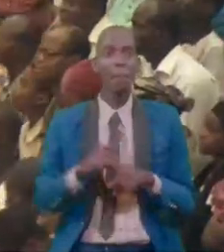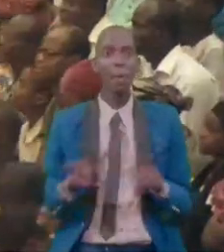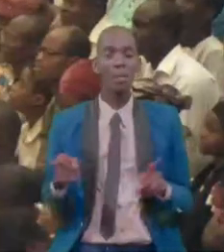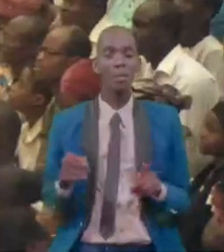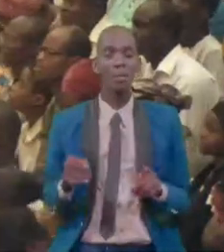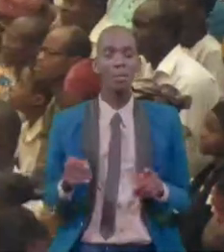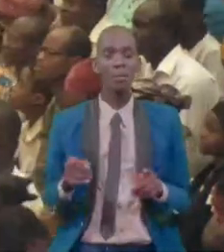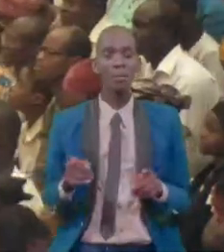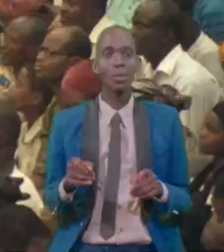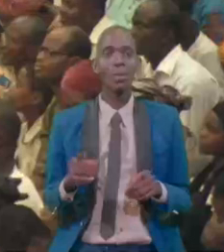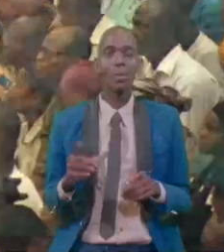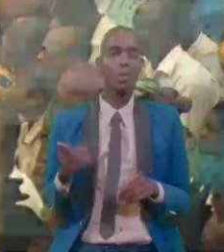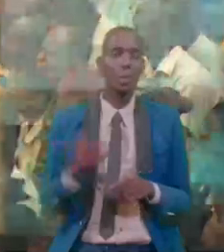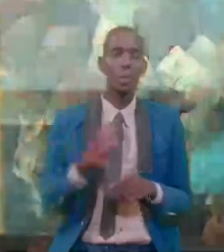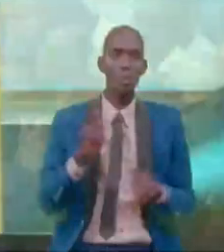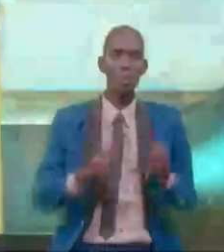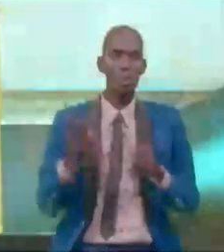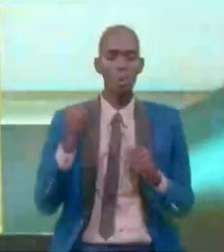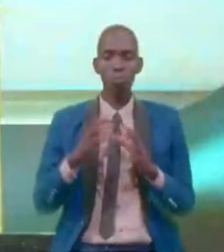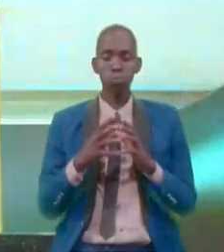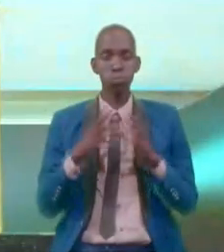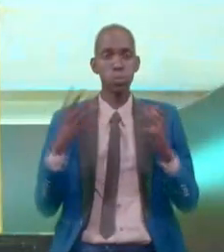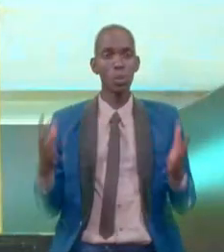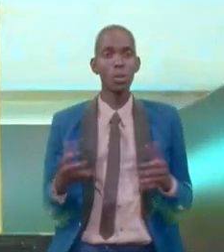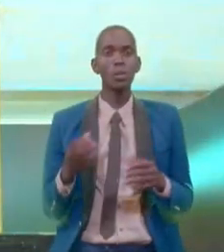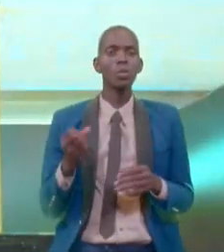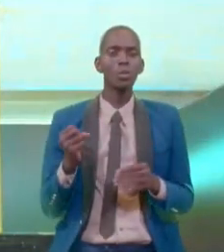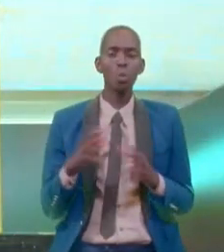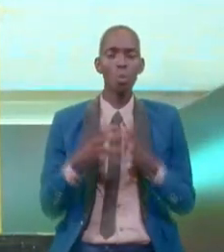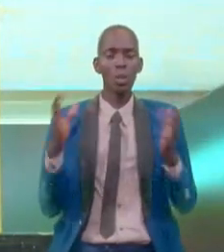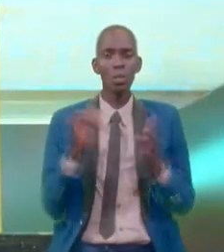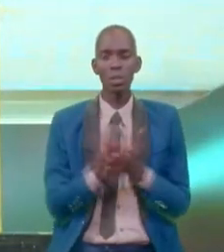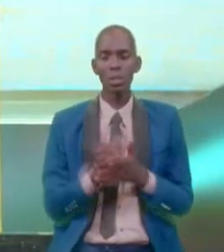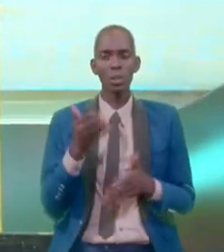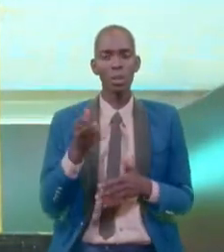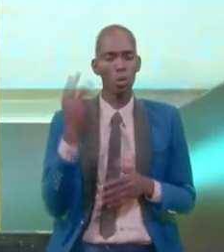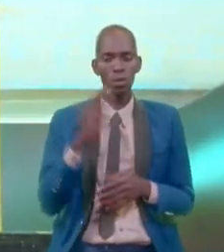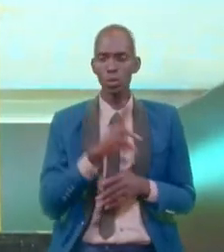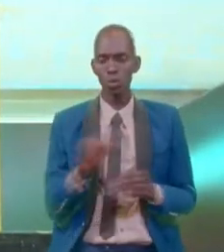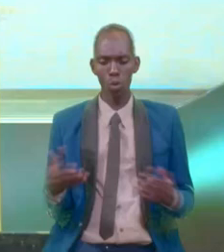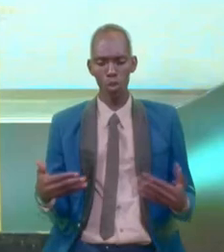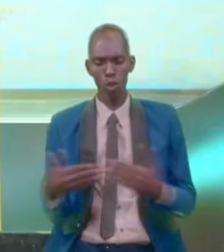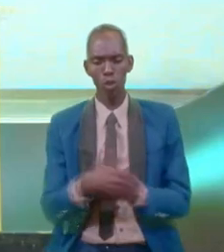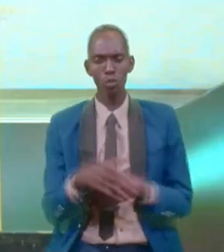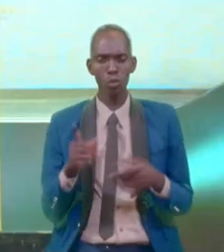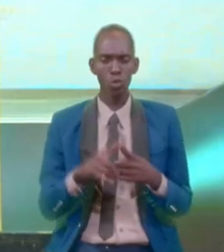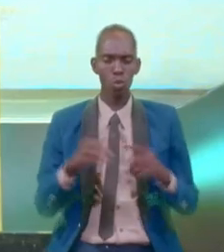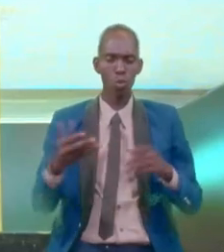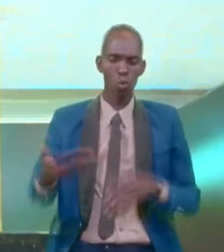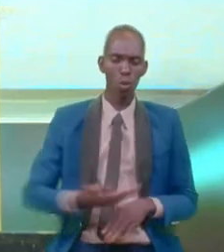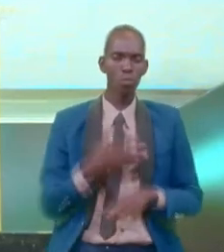il s'assembla un si grand nombre de personnes que l'espace devint devant la porte